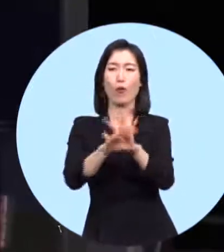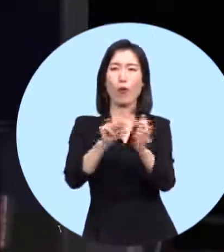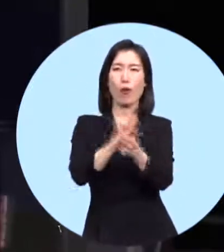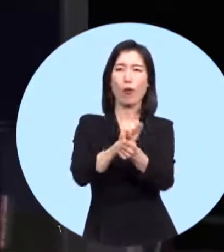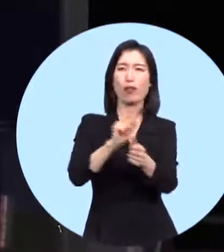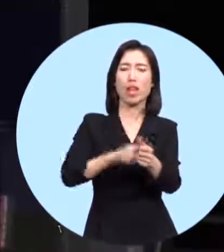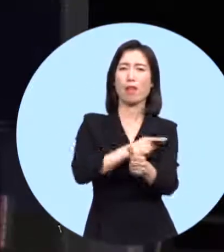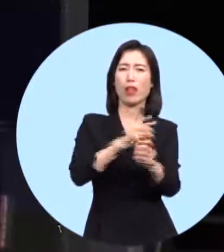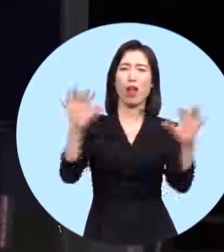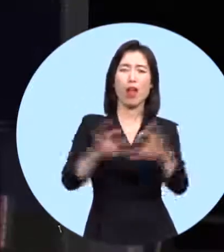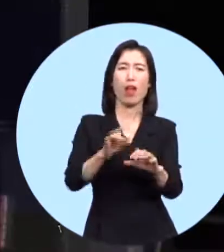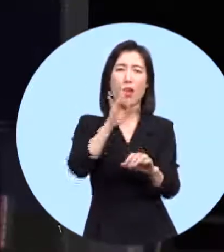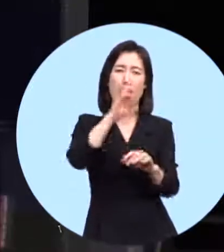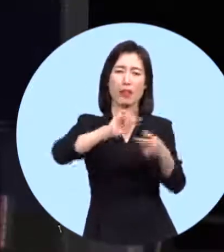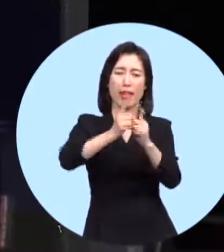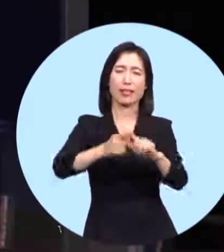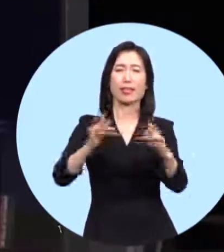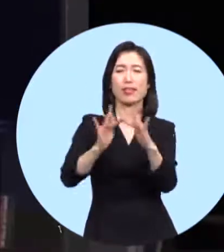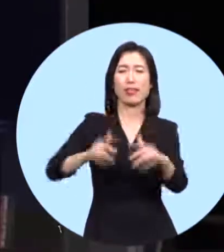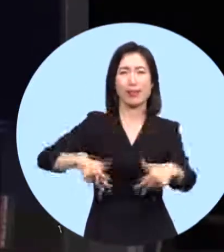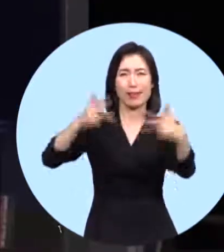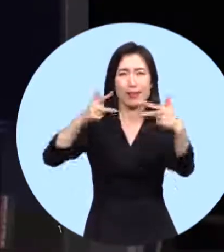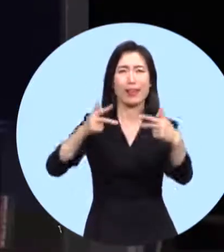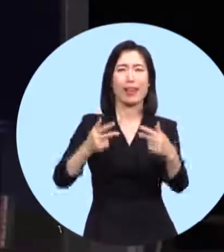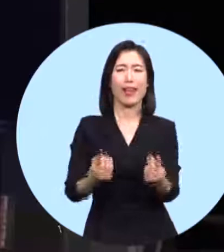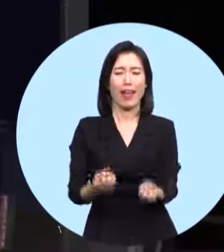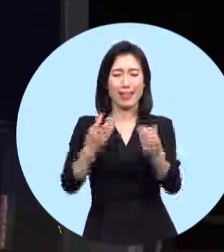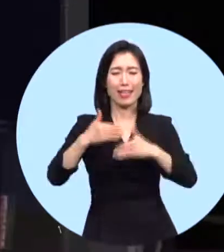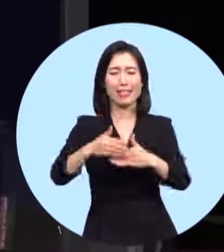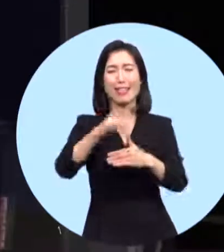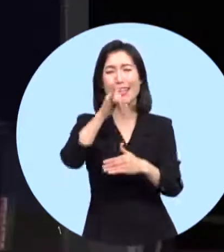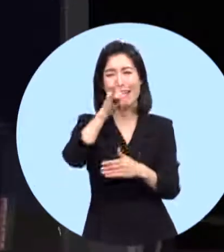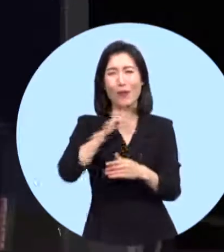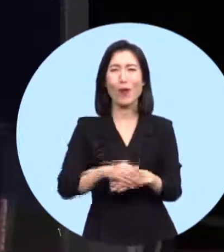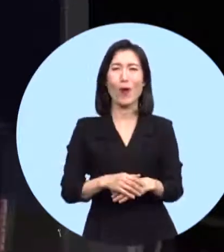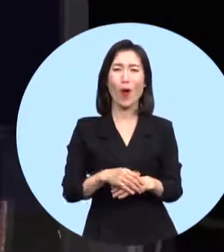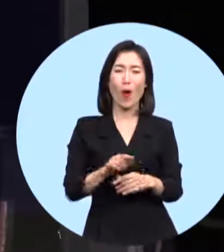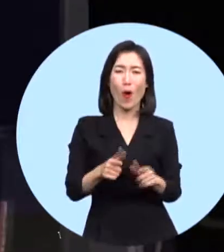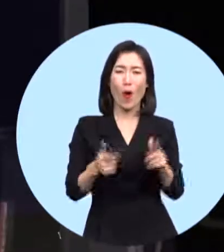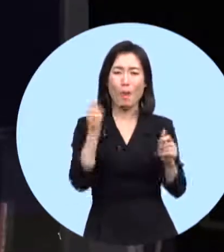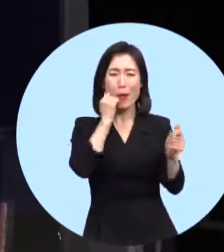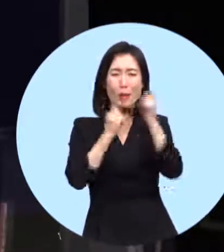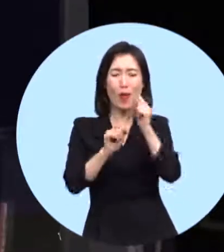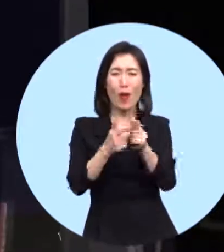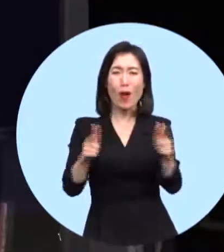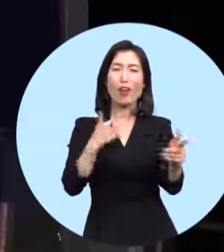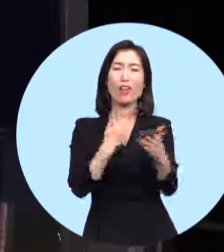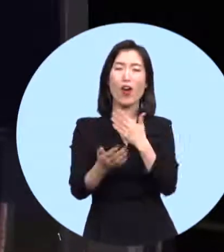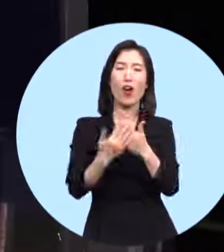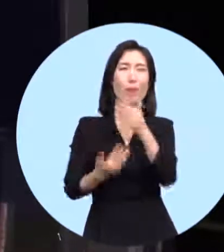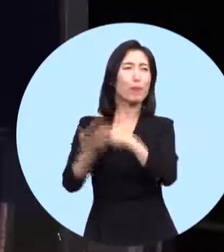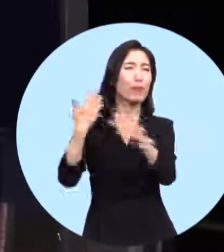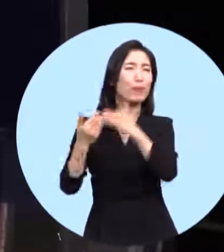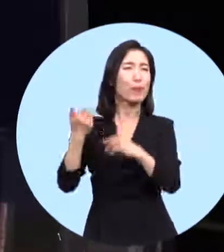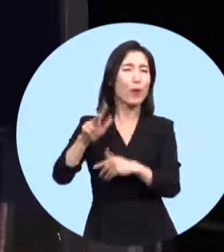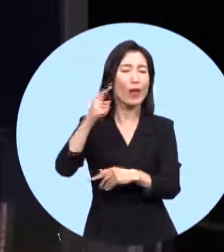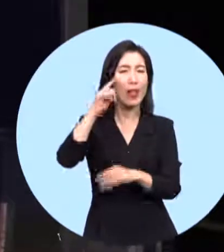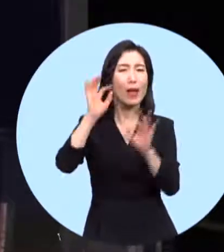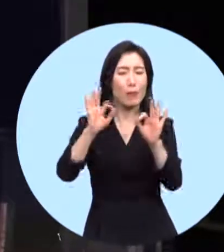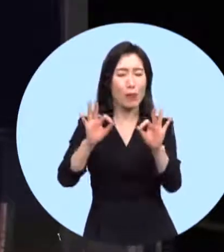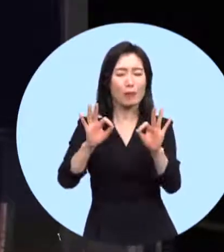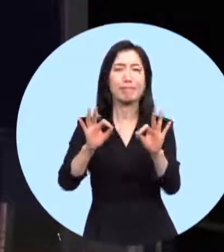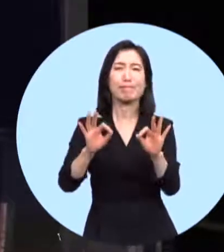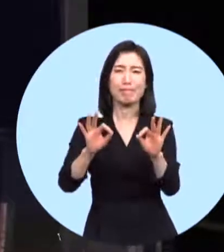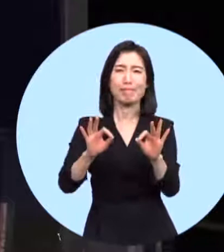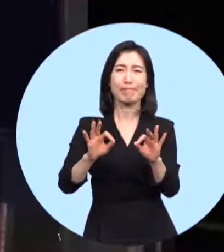전부 지금과 같은 방식으로 전환해서 하고 그랬습니다. 그래서 이 경험을 전체적으로